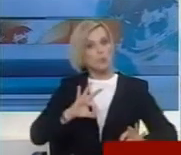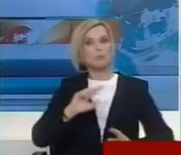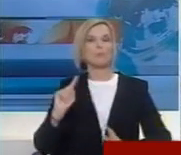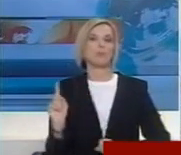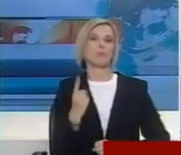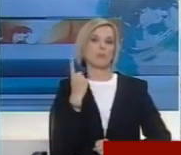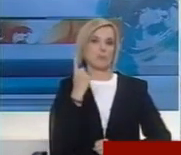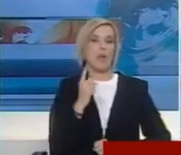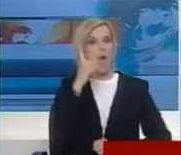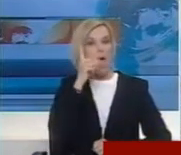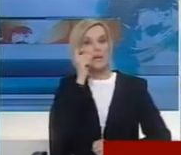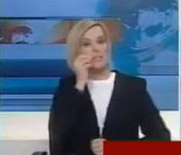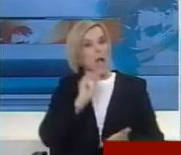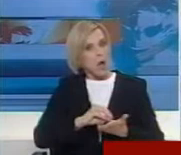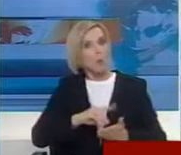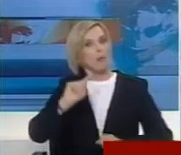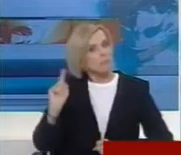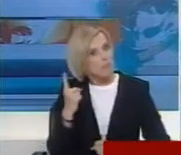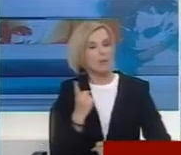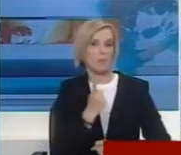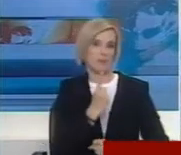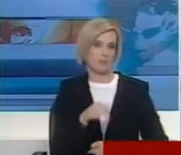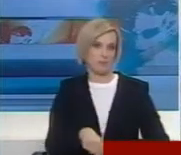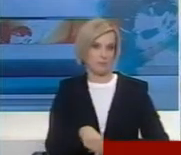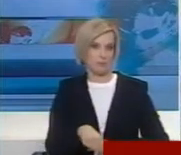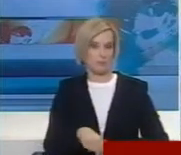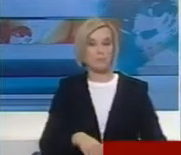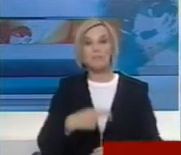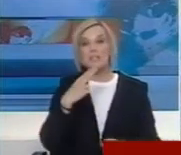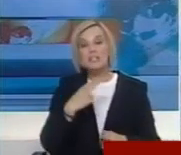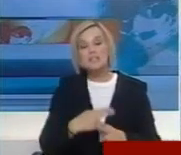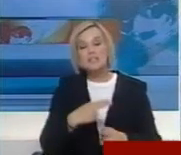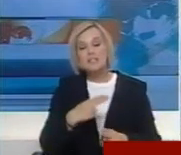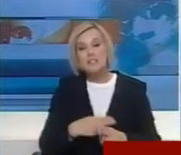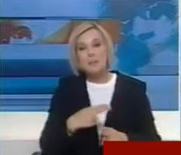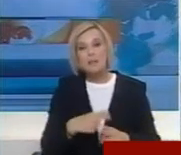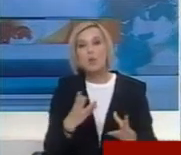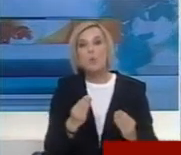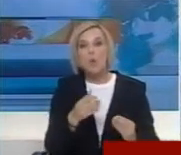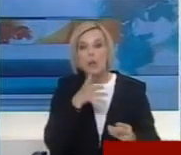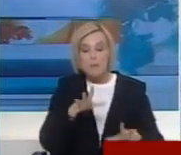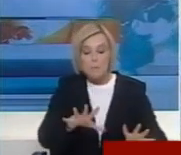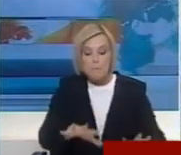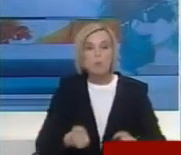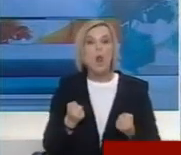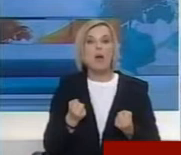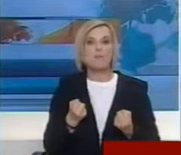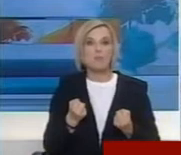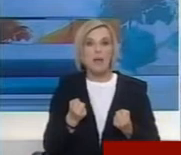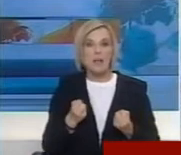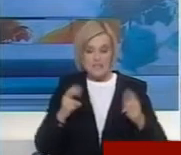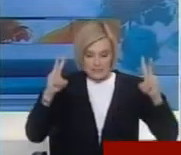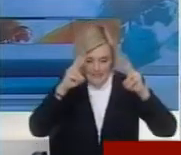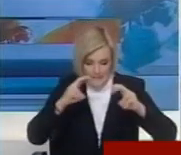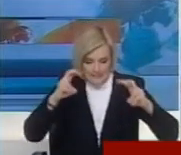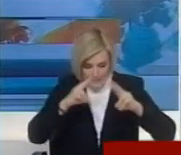Ο Εθνικός Οργανισμός Δημόσιας Υγείας συνεχίζει να επισημαίνει τη σημασία της έγκαιρης διάγνωσης ασθενών με τη νέα νόσο σε χώρους διαμονής